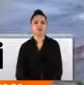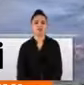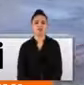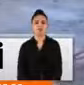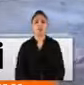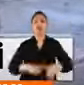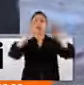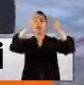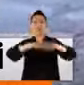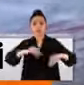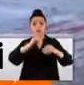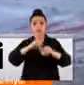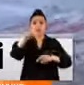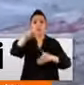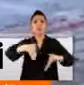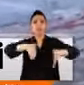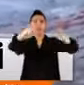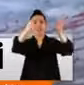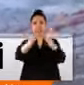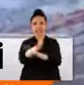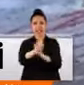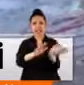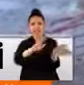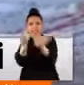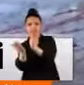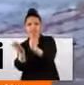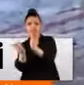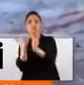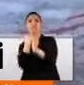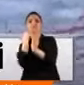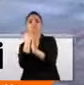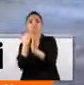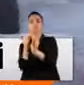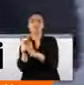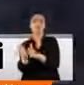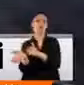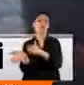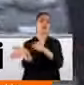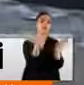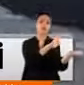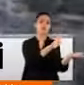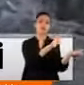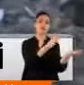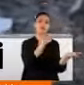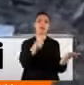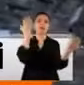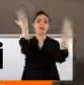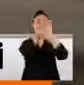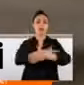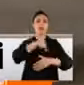Yıkım sırasında bina sağ tarafı doğru yıkılmak istendi. Fakat arka kolonların yıkılmasıyla bina yan taraftaki binanın üzerine